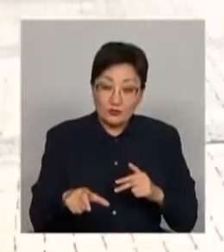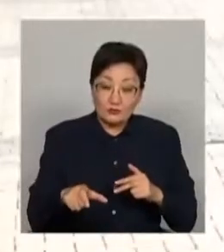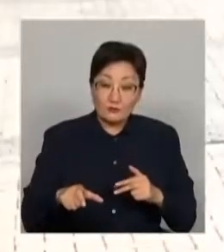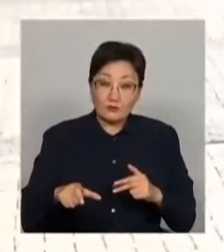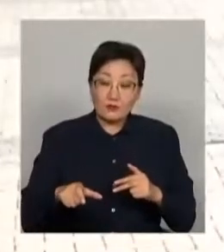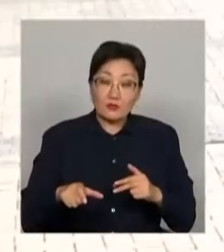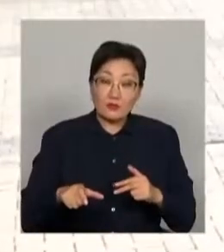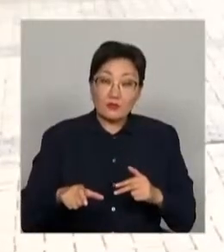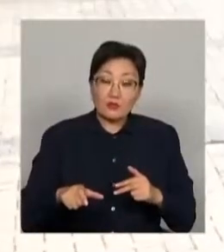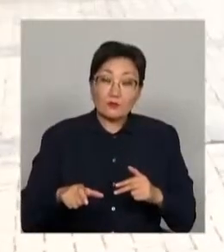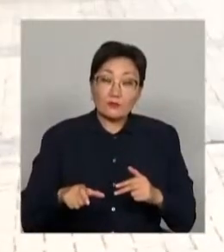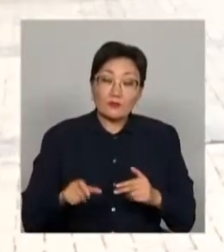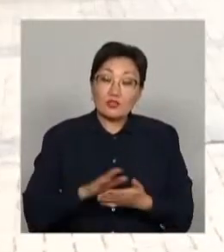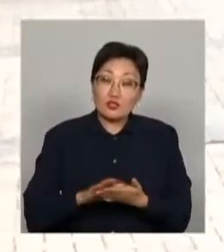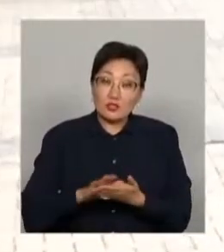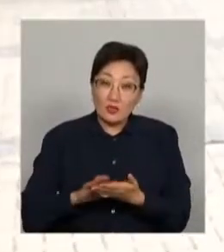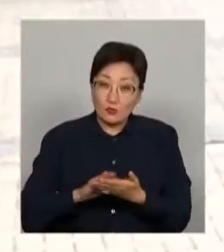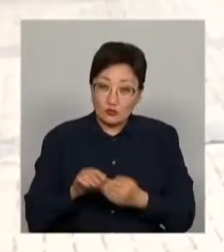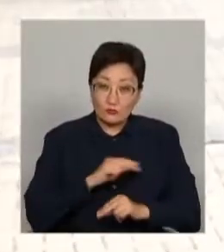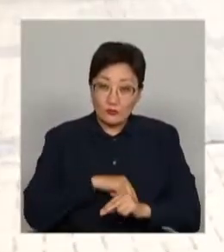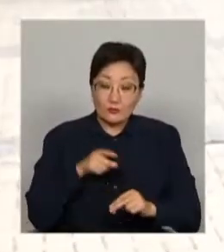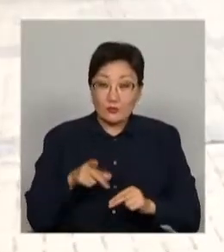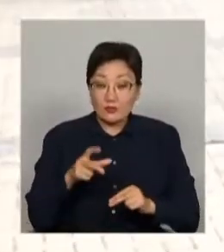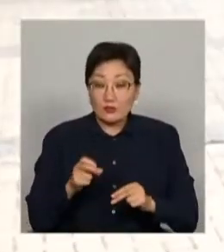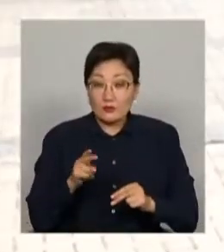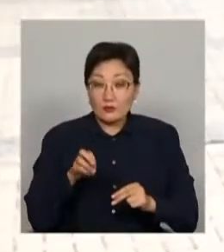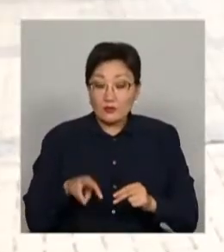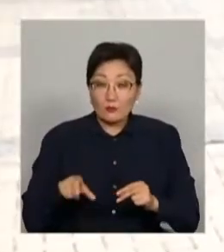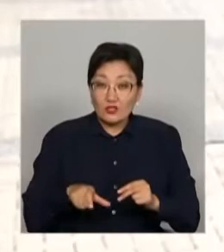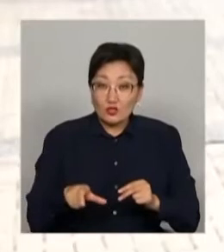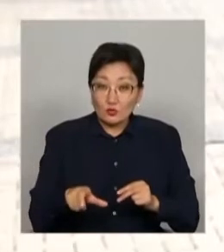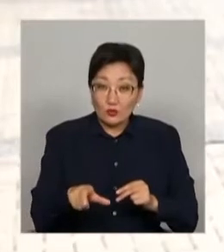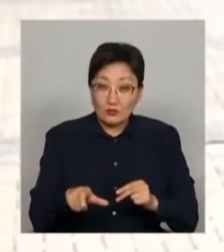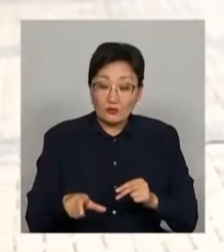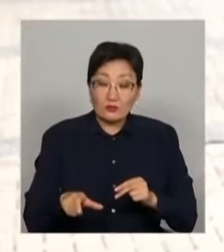жүргінші тротуарларды жинау жұмыстарымен 1300 километр тротуарлар